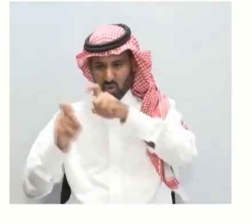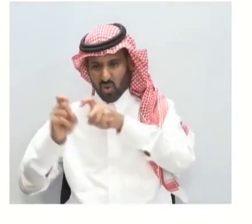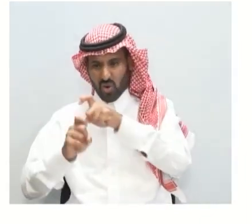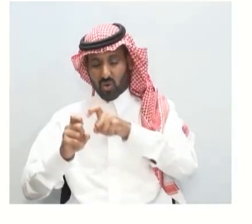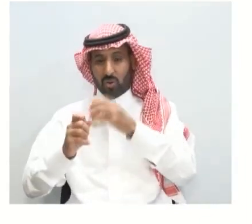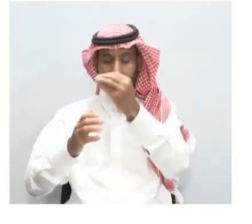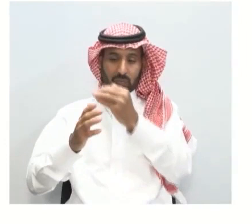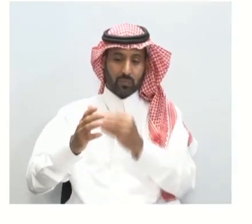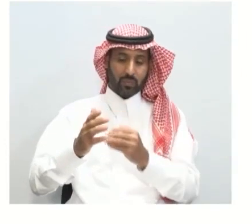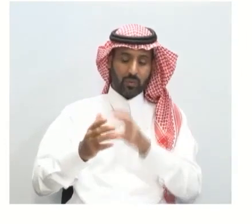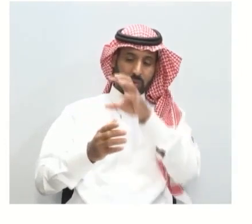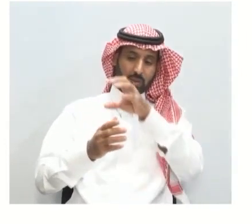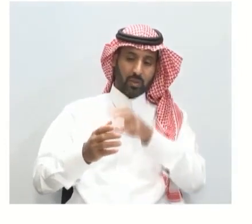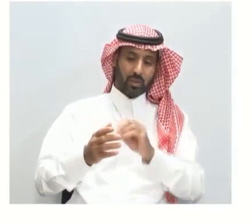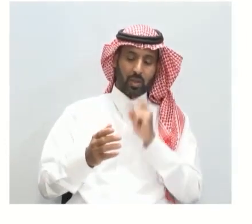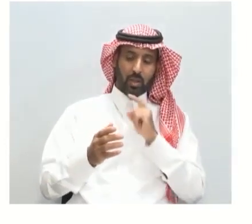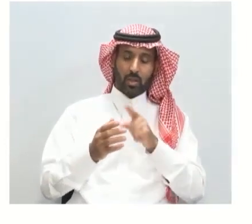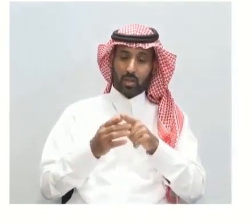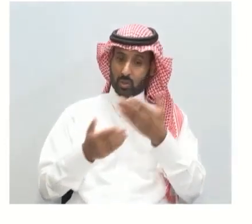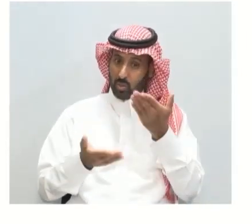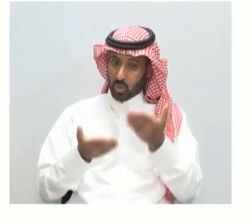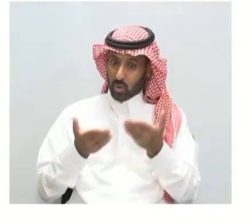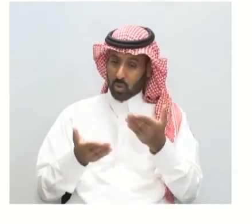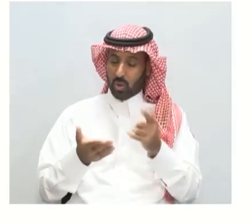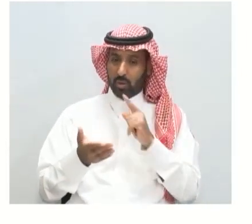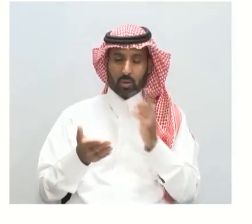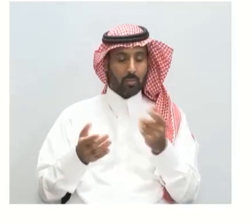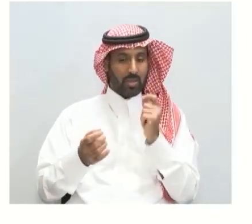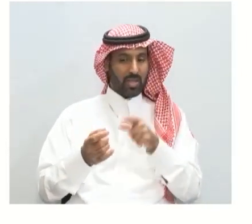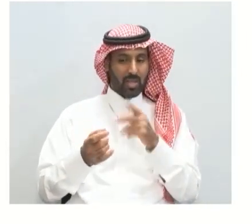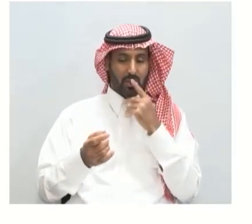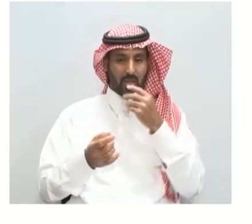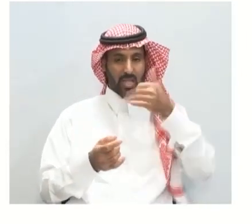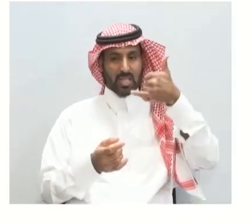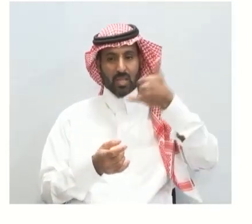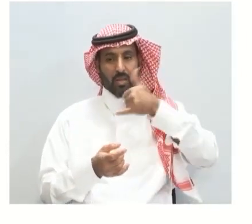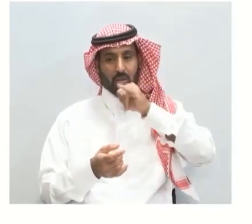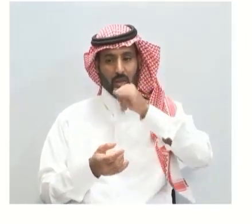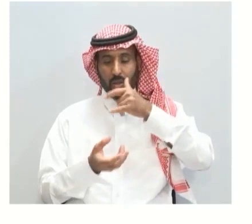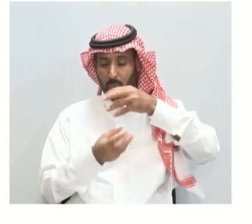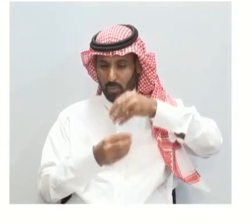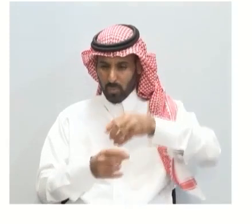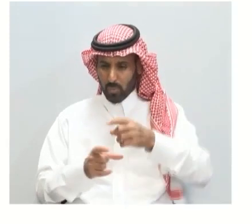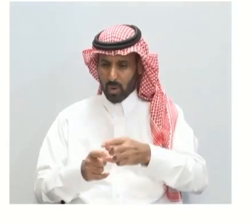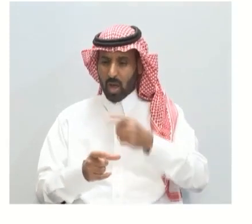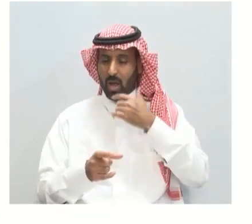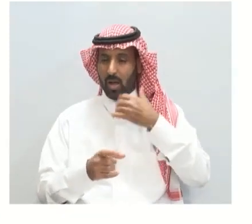مرحله من مراحل التنفس الخلوي وان تقارن وتقارن بين التخمر الكحولي والتخمر